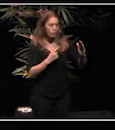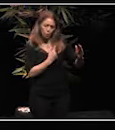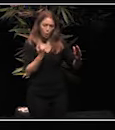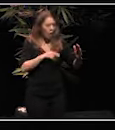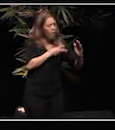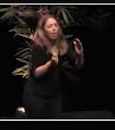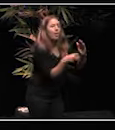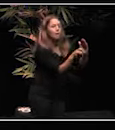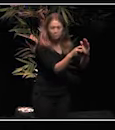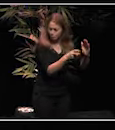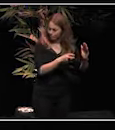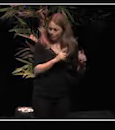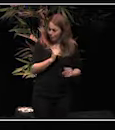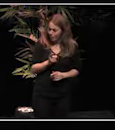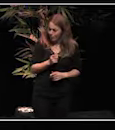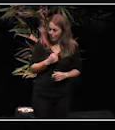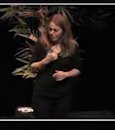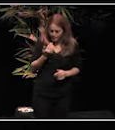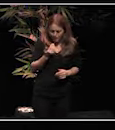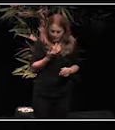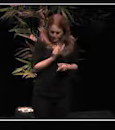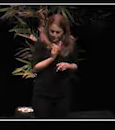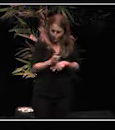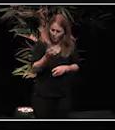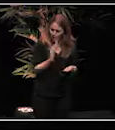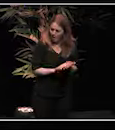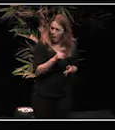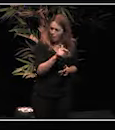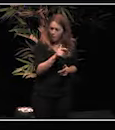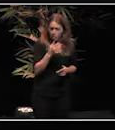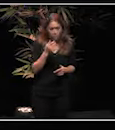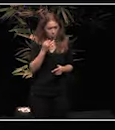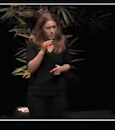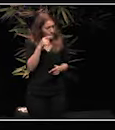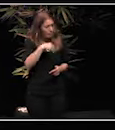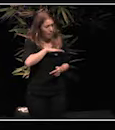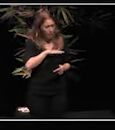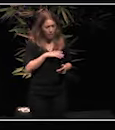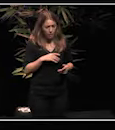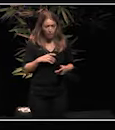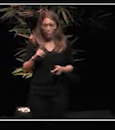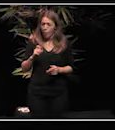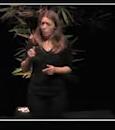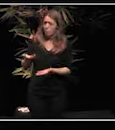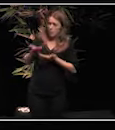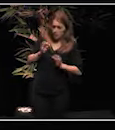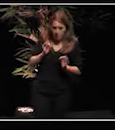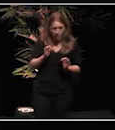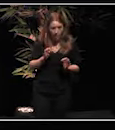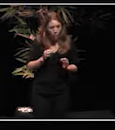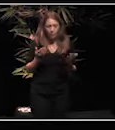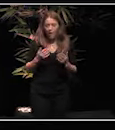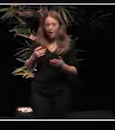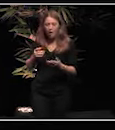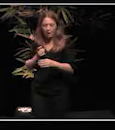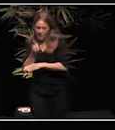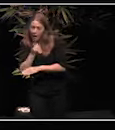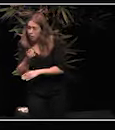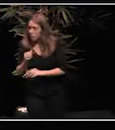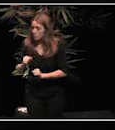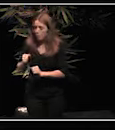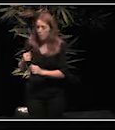en danger parce que je ne saurais pas forcément m'orienter, avoir de l'eau, tout ça, alors que là il y a des ravitaillements, je sais que je pourrais m'alimenter, quoi, tout